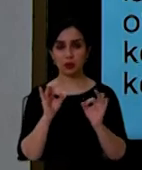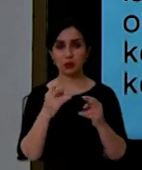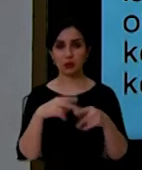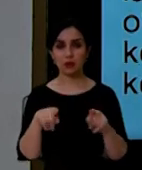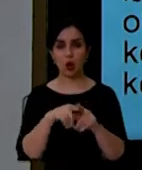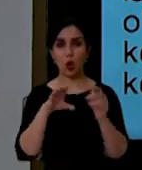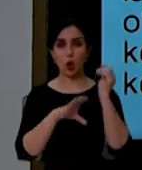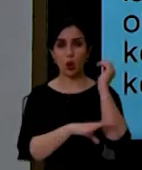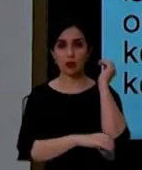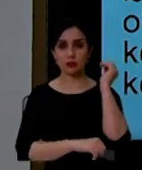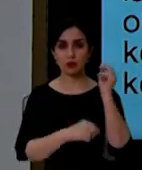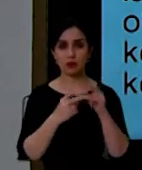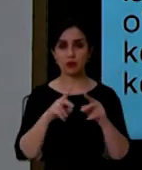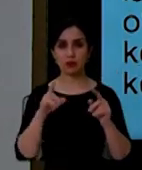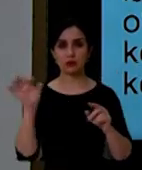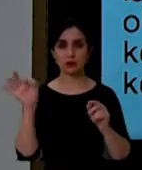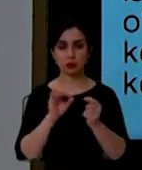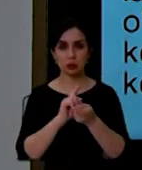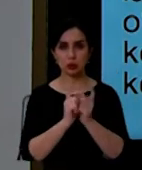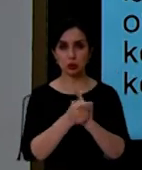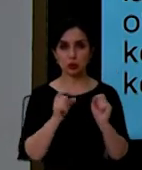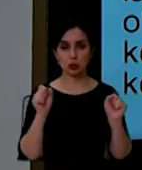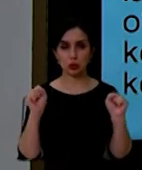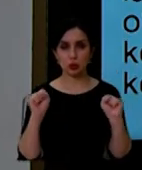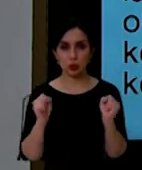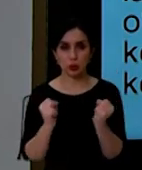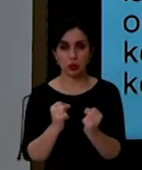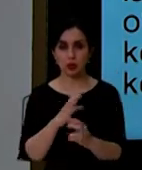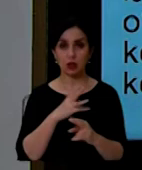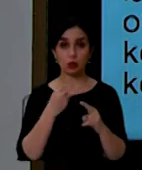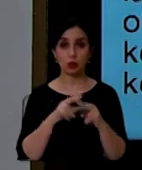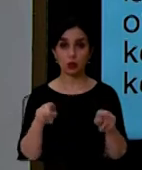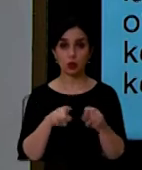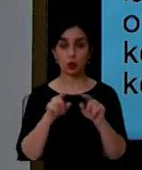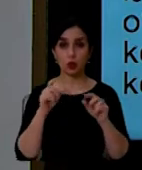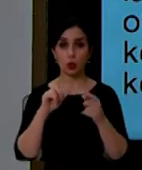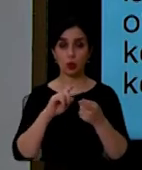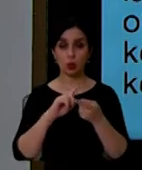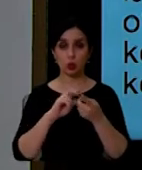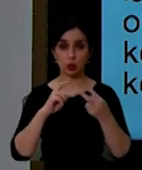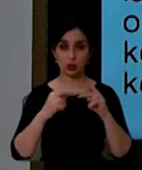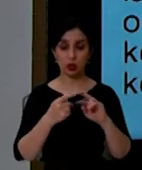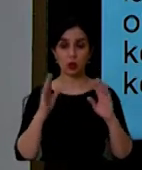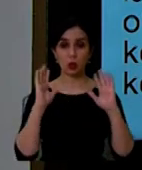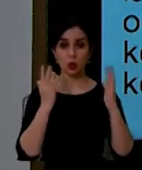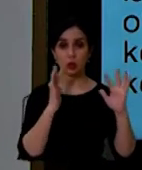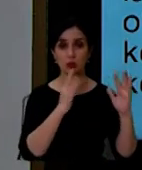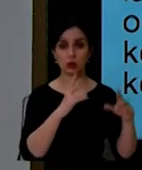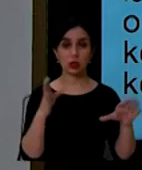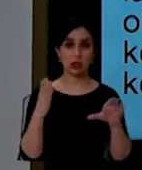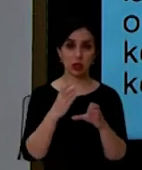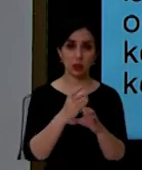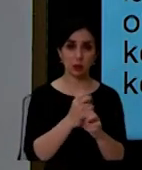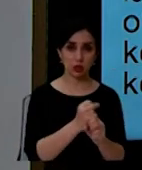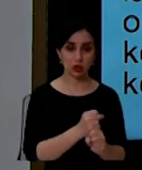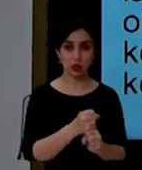əqləmdə isə, kiskin, savugən. Əqləmdəgə bündəy өzgərişlər, ұrmalların kəməyşigə,